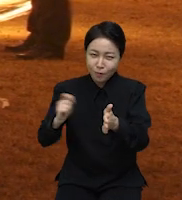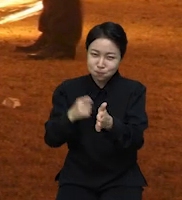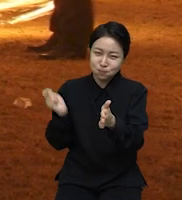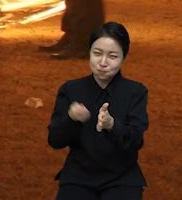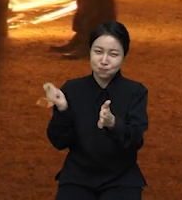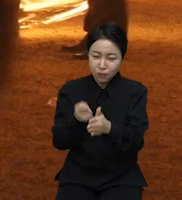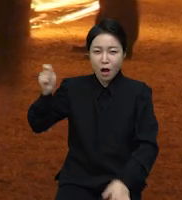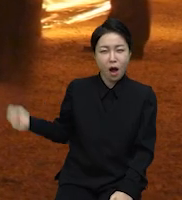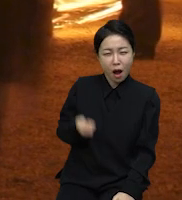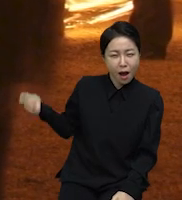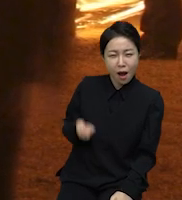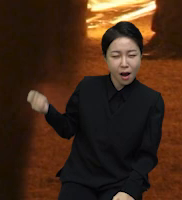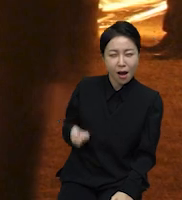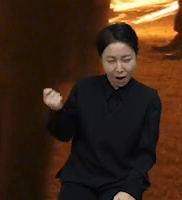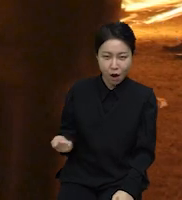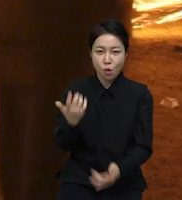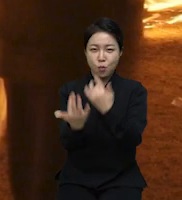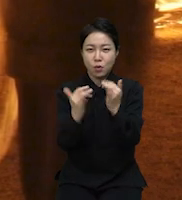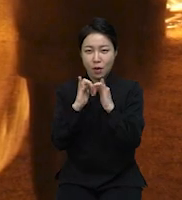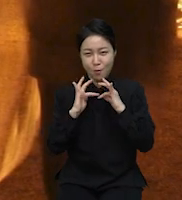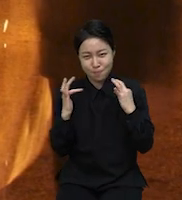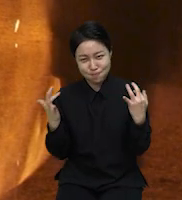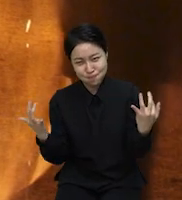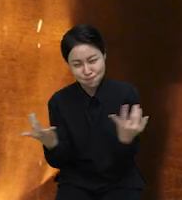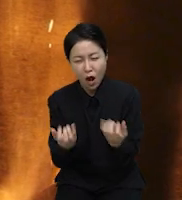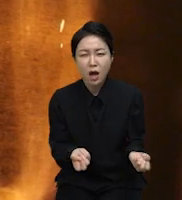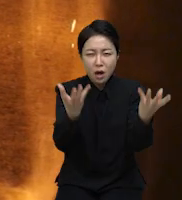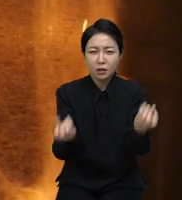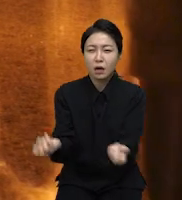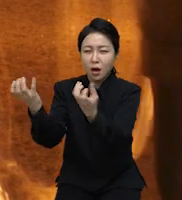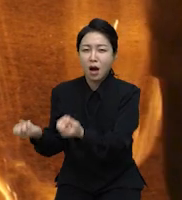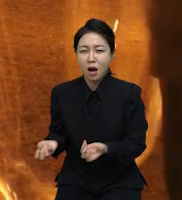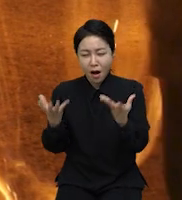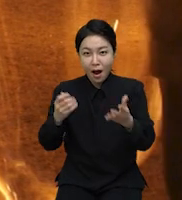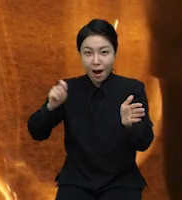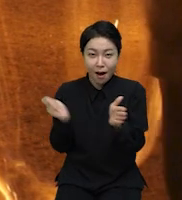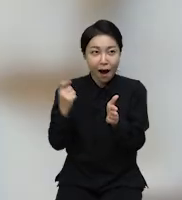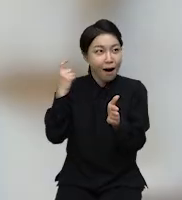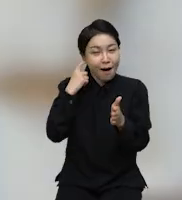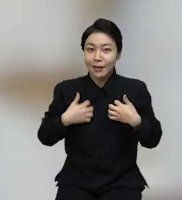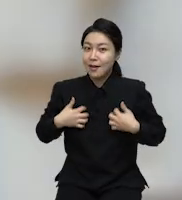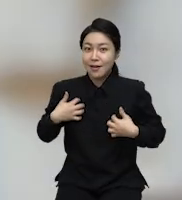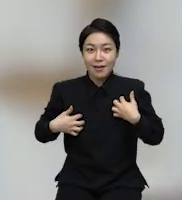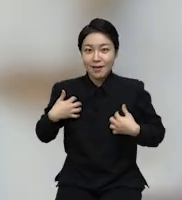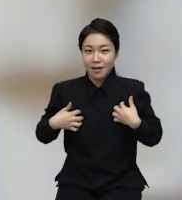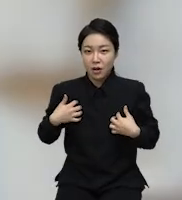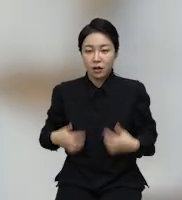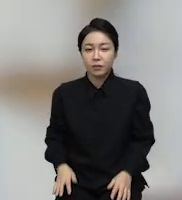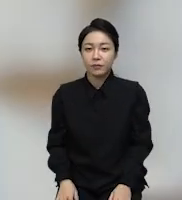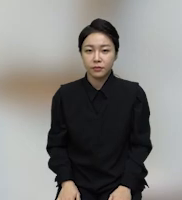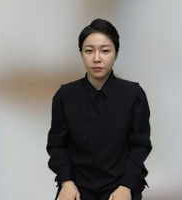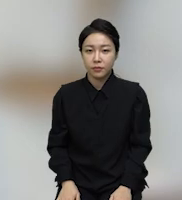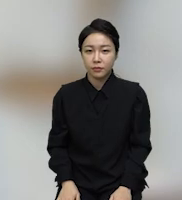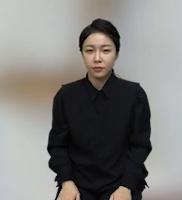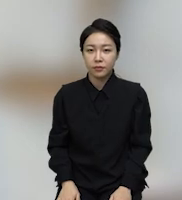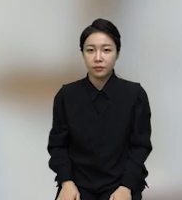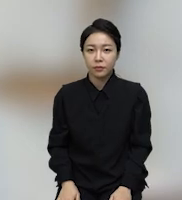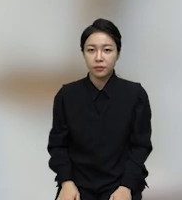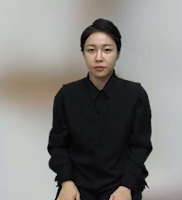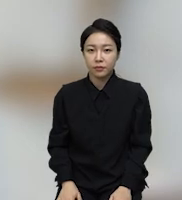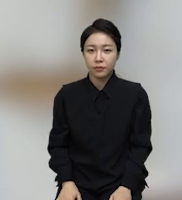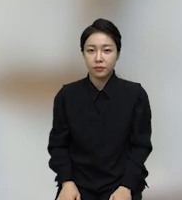맞아 지신밟기, 쥐불놀이, 달집 태우기와 같은 행사가 많이 열렸는데 이때 울리는 징소리는 흥을